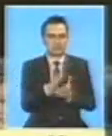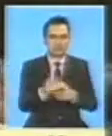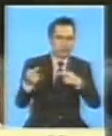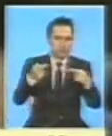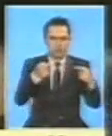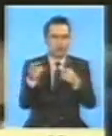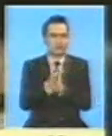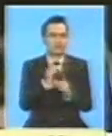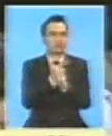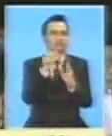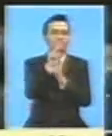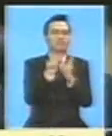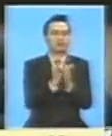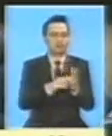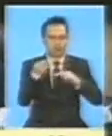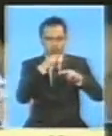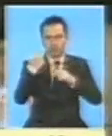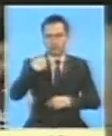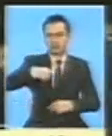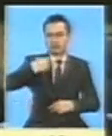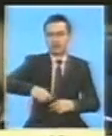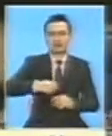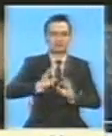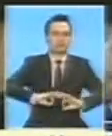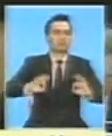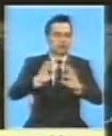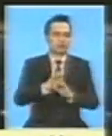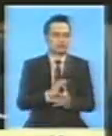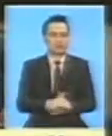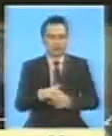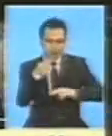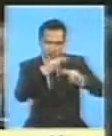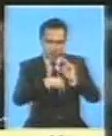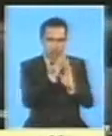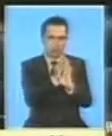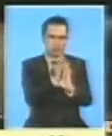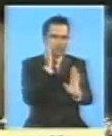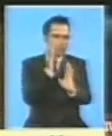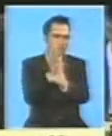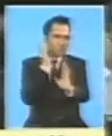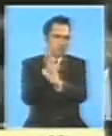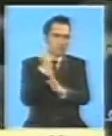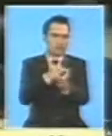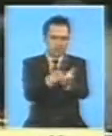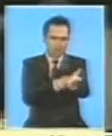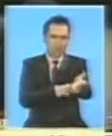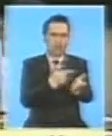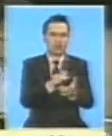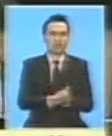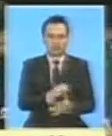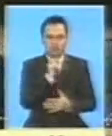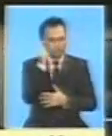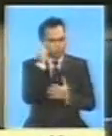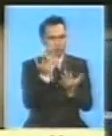วนการทางกฎหมายเลือกทนายเลือกเฉพาะนี่ก็ต้องเข้าคิวรอเวลานานถ้าให้เขาไปเลือกคนอื่นเขาก็ไม่ไป